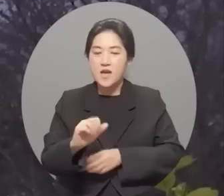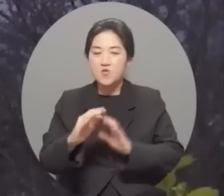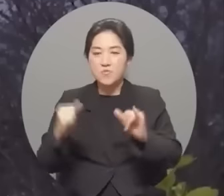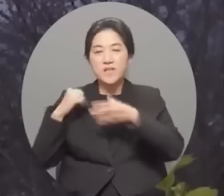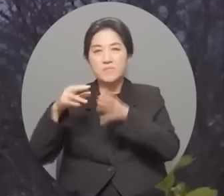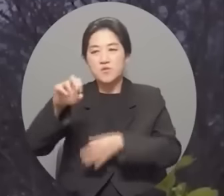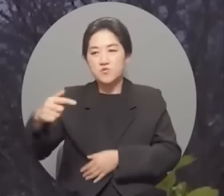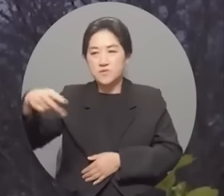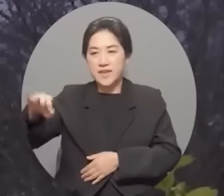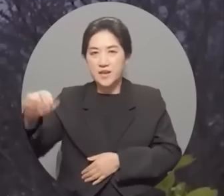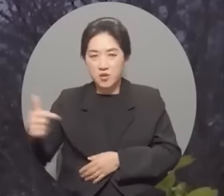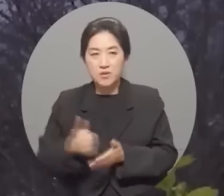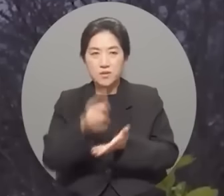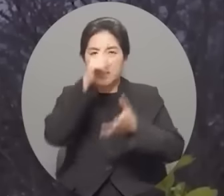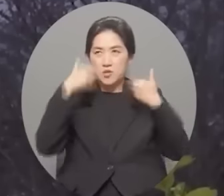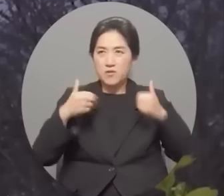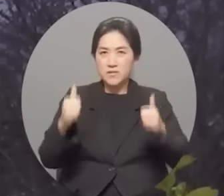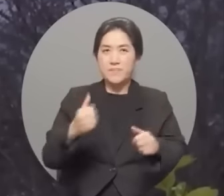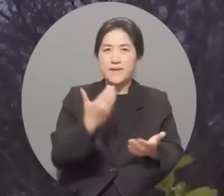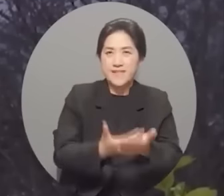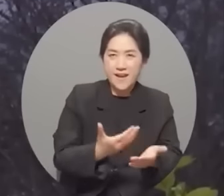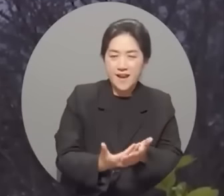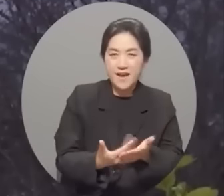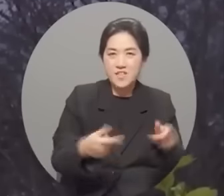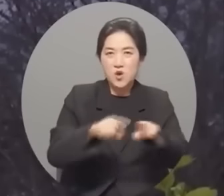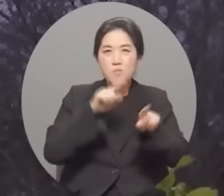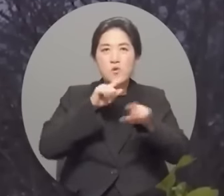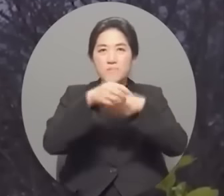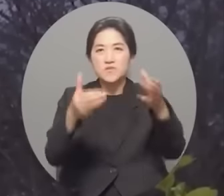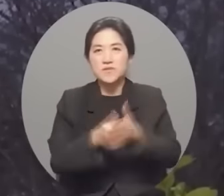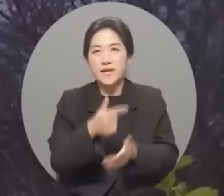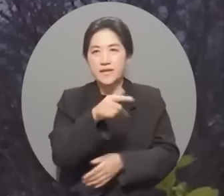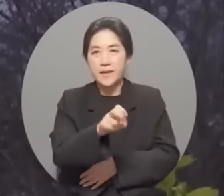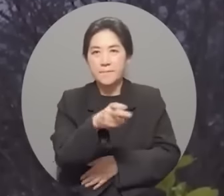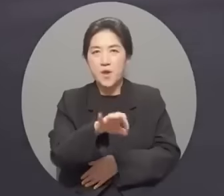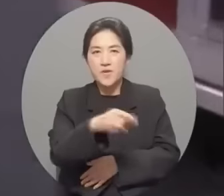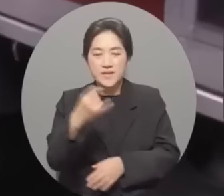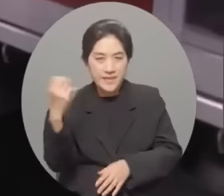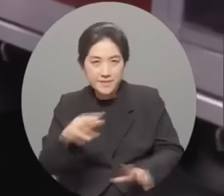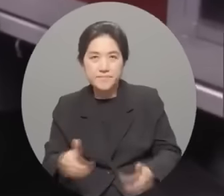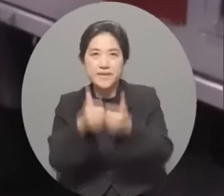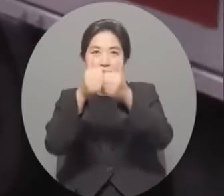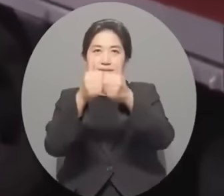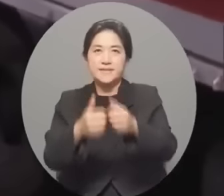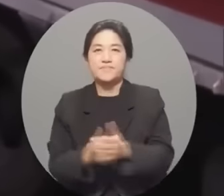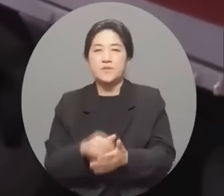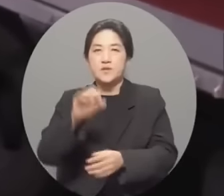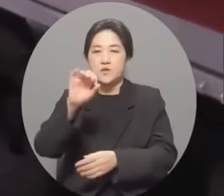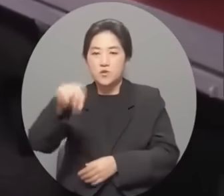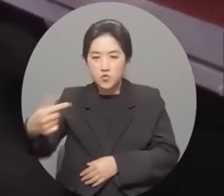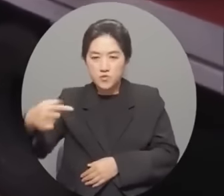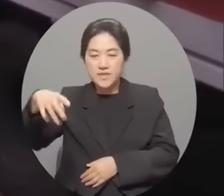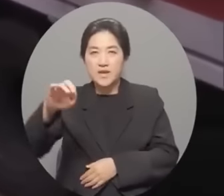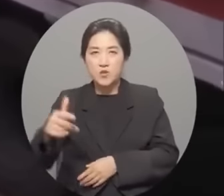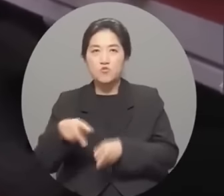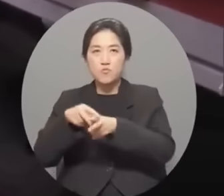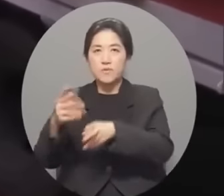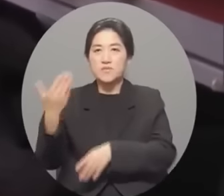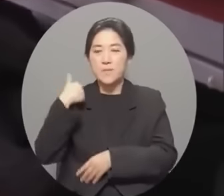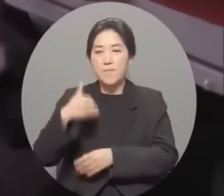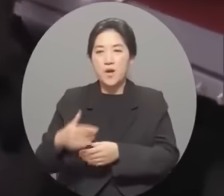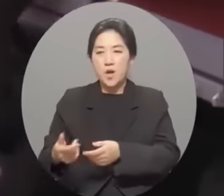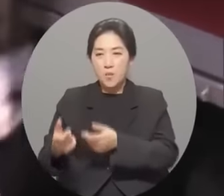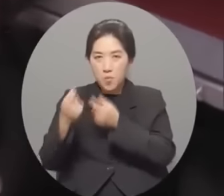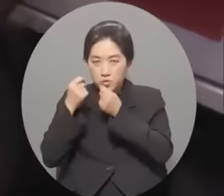후보와 정권 심판을 내건 더불어민주당 남영희 후보가 재대결니다 윤상현 후보는 지난번엔 보수